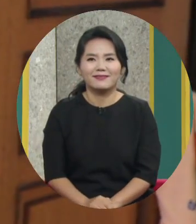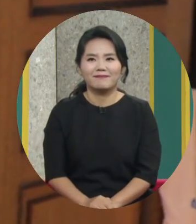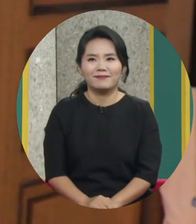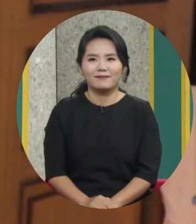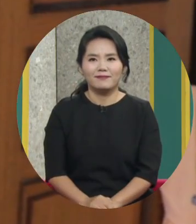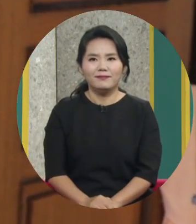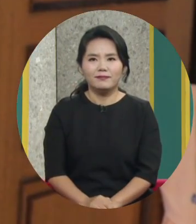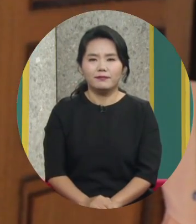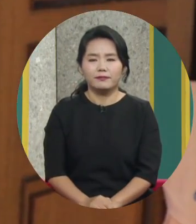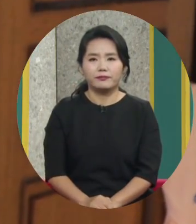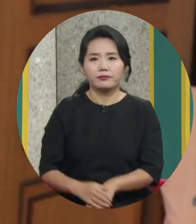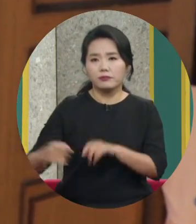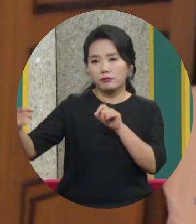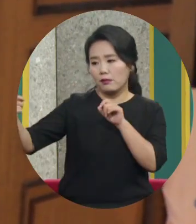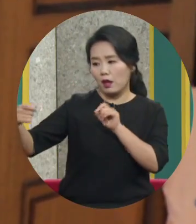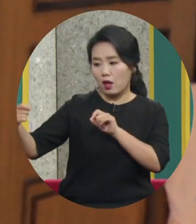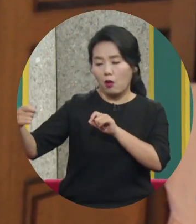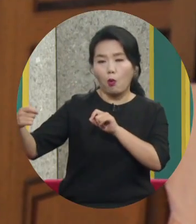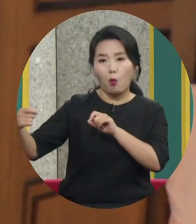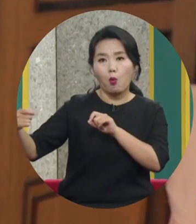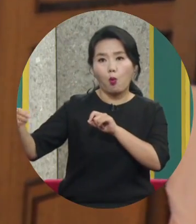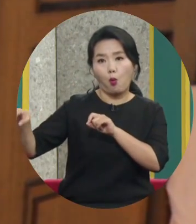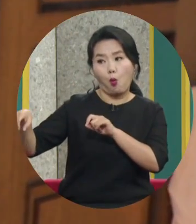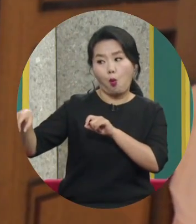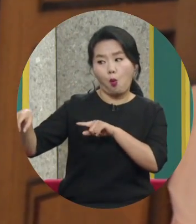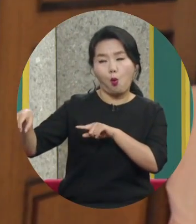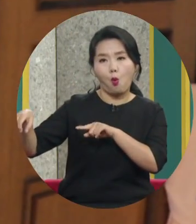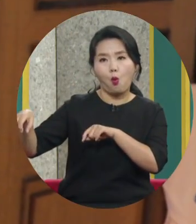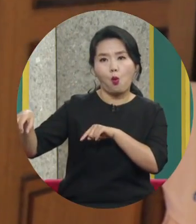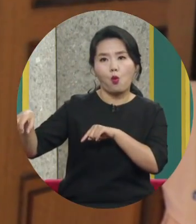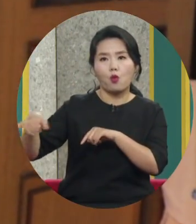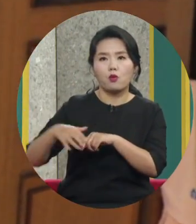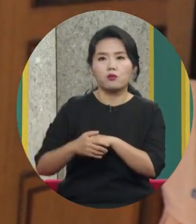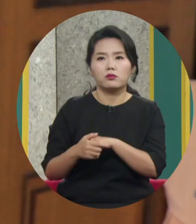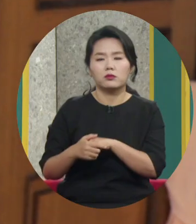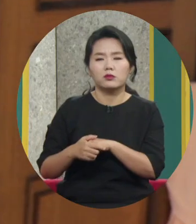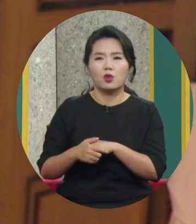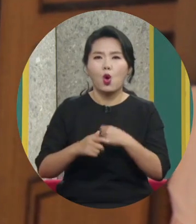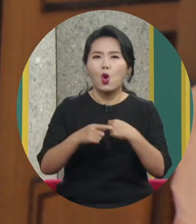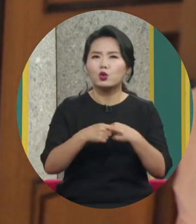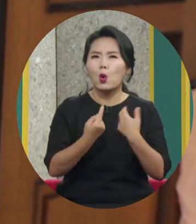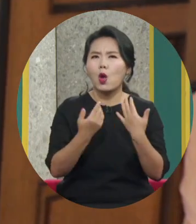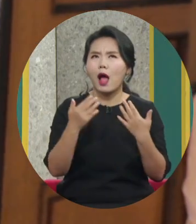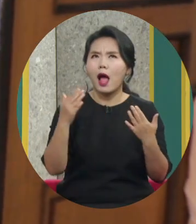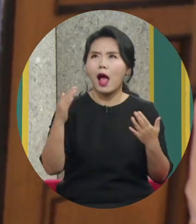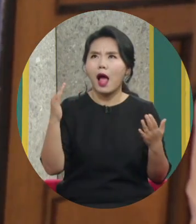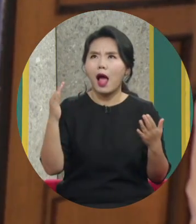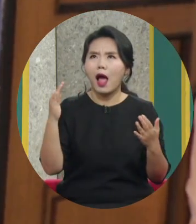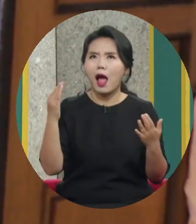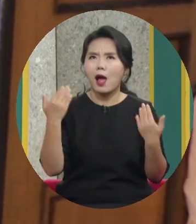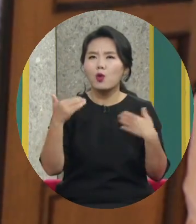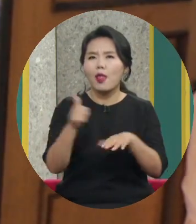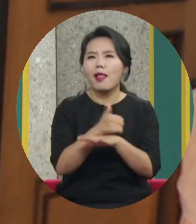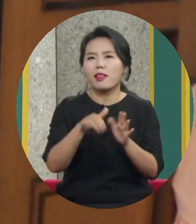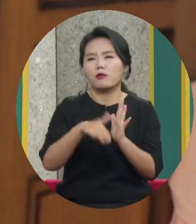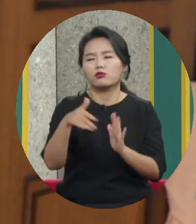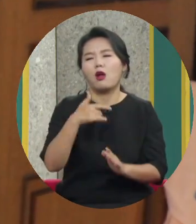응. 응. 이 가까운 데는 혼자 이렇게 계속 학교 다닐 때 초등학교 때부터 연습을 했었거든요.